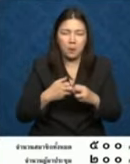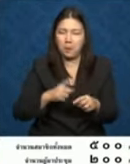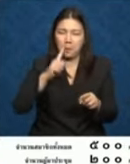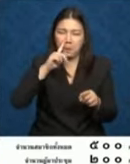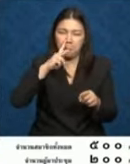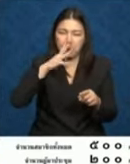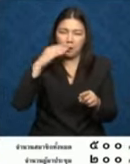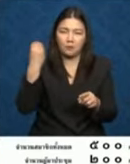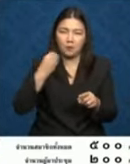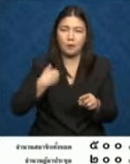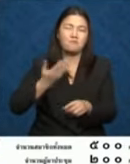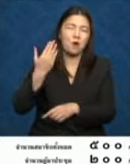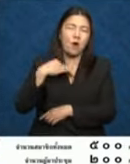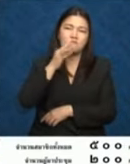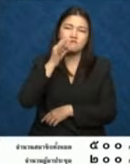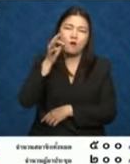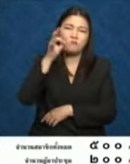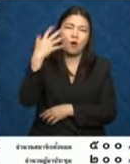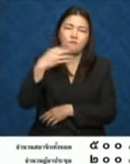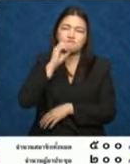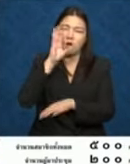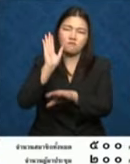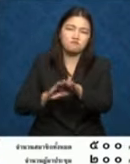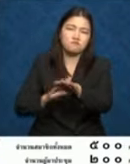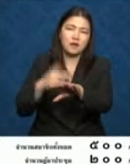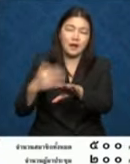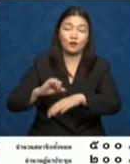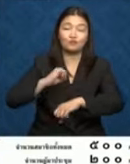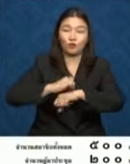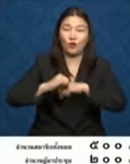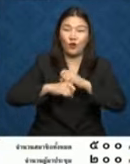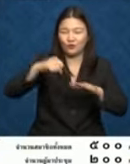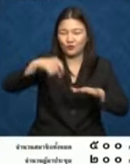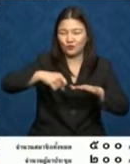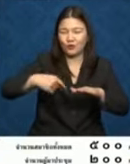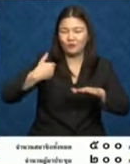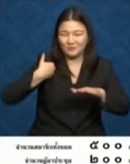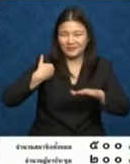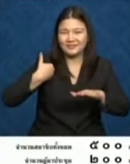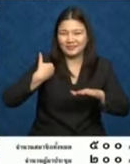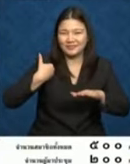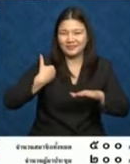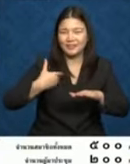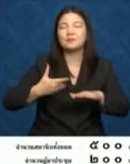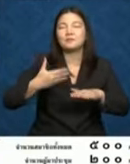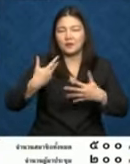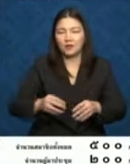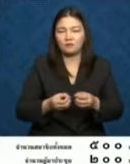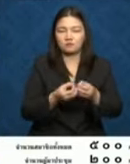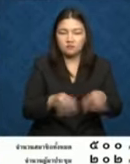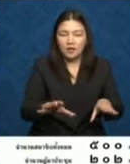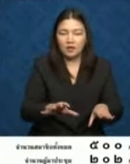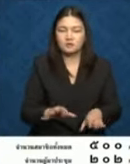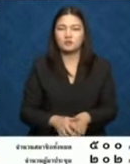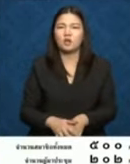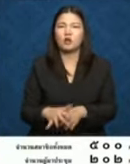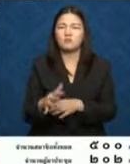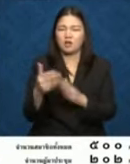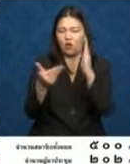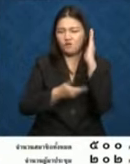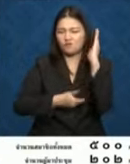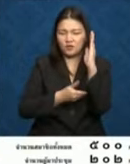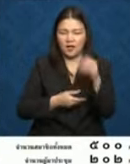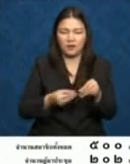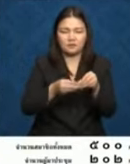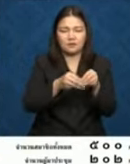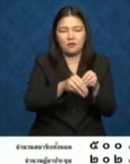เคยร้องเรียนไปแล้วก็ได้รับการซ่อมแซมค่ะแต่ในลักษณะพอไปทีถนนแตกก็เอายางมาหยอดผ่านไ